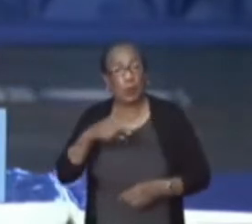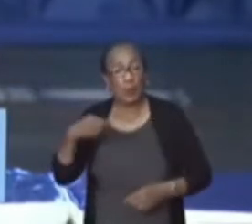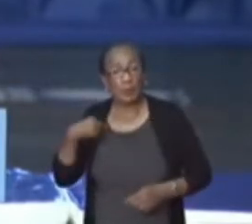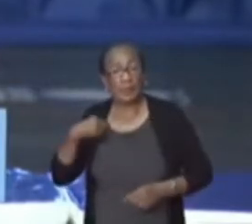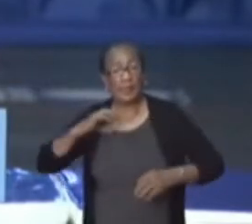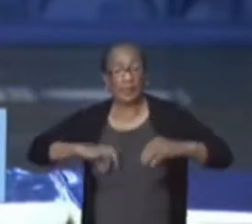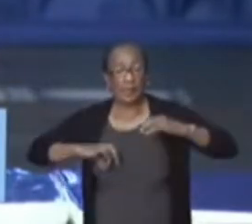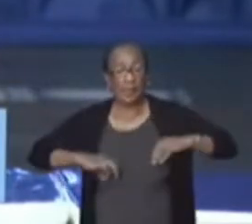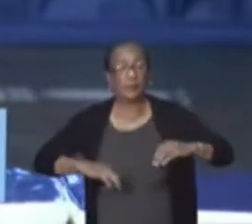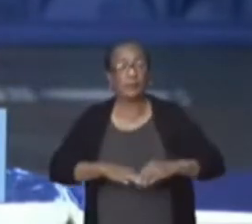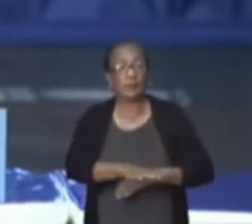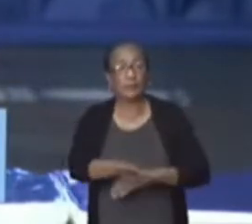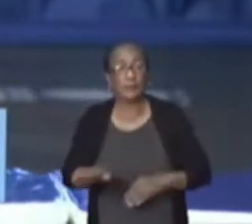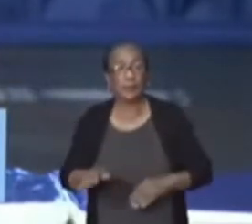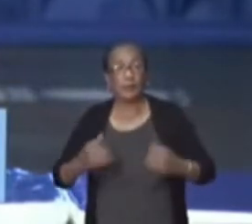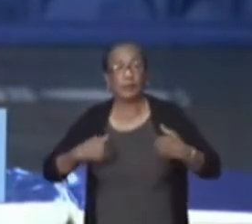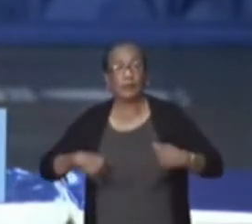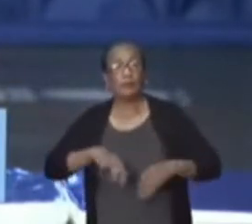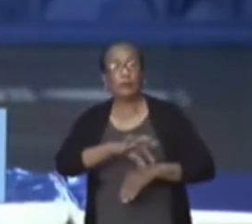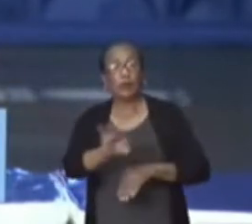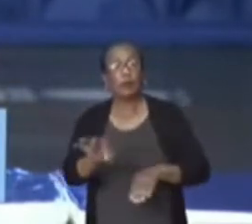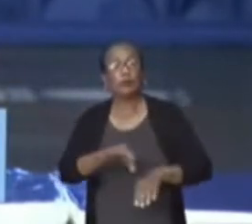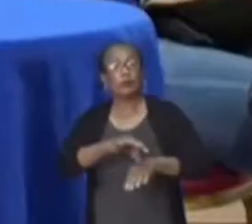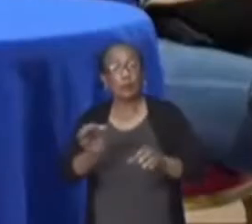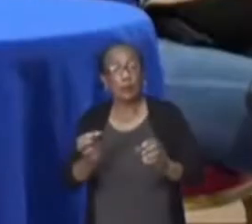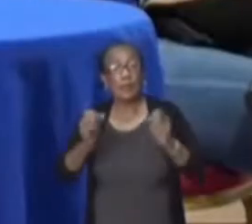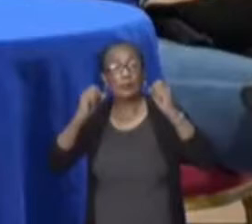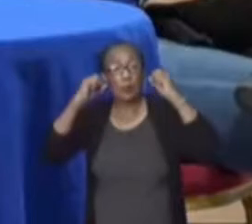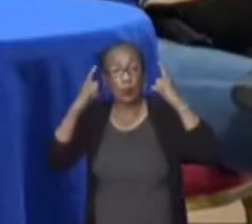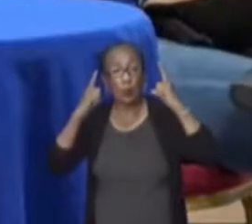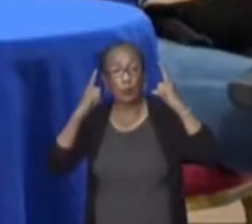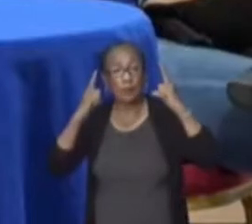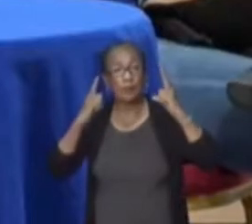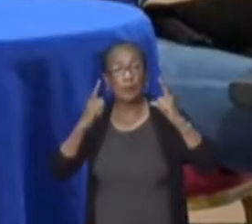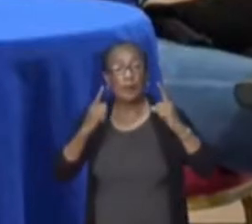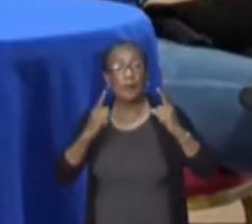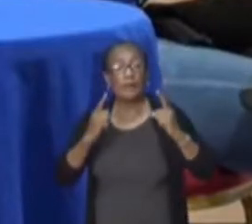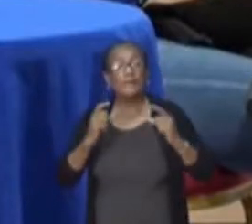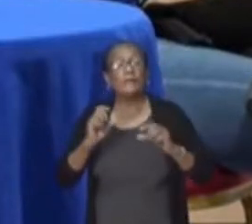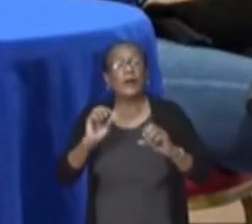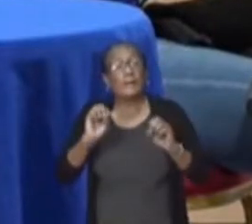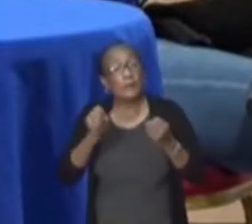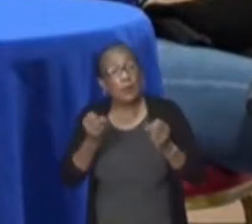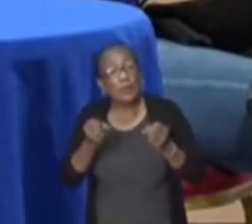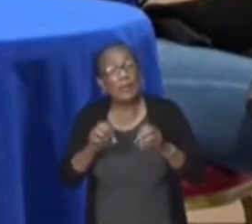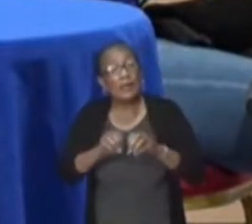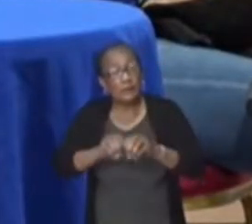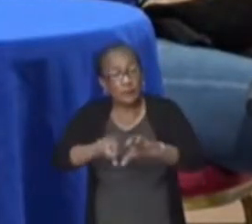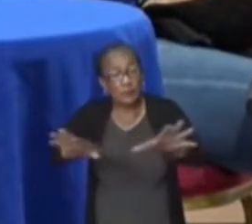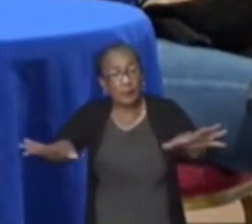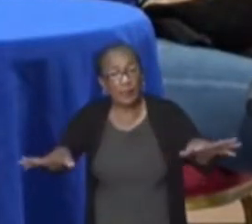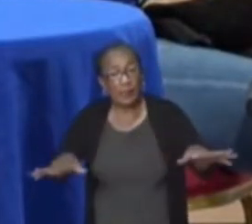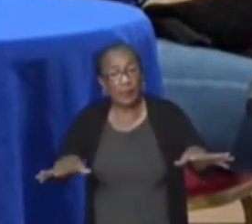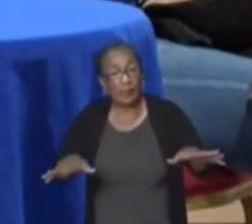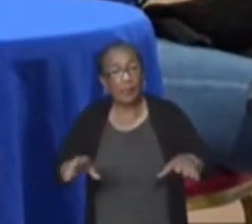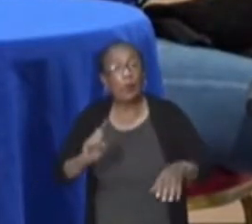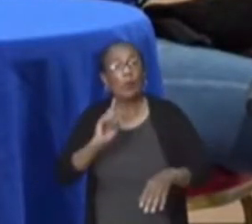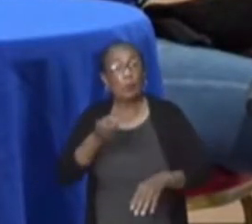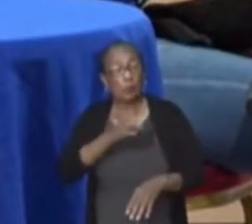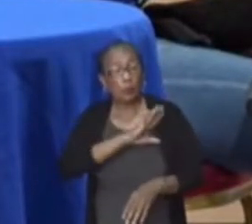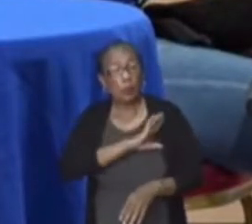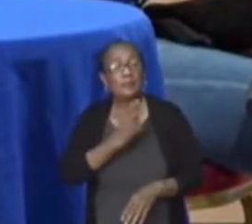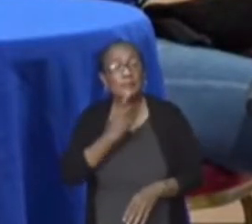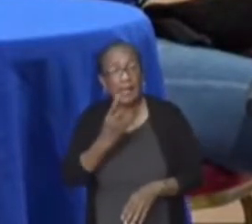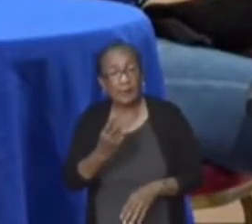ministerie van Volksgezondheid ons bewust van de gevaren van mogelijke verdere verspreiding. Ik moet gelijk erbij